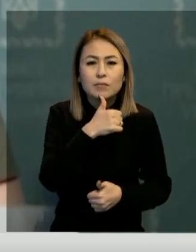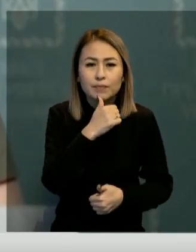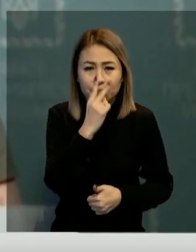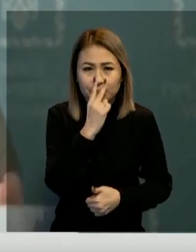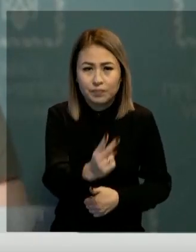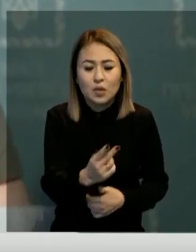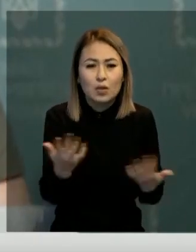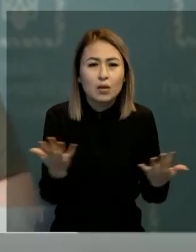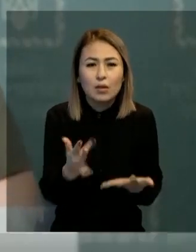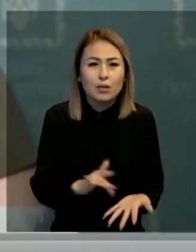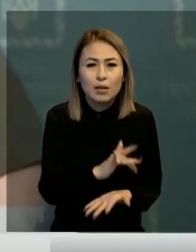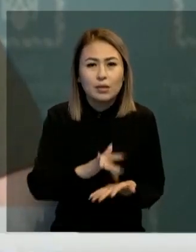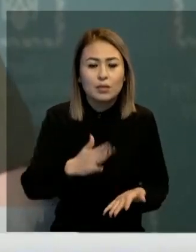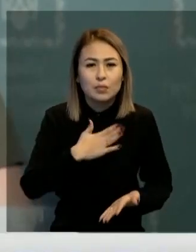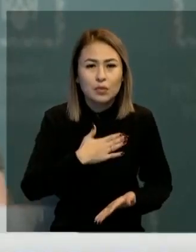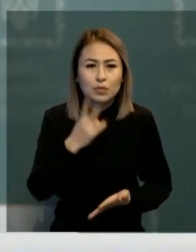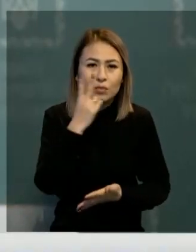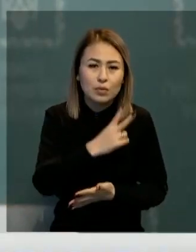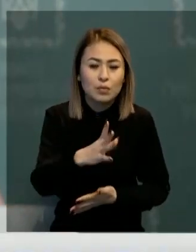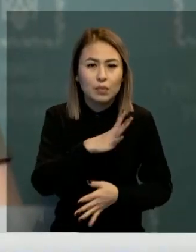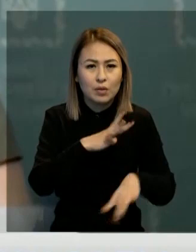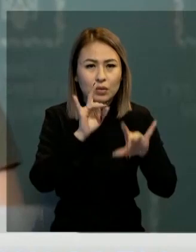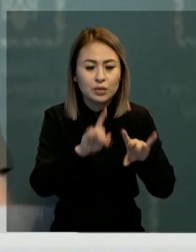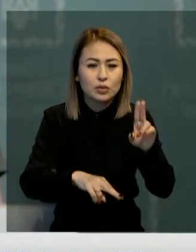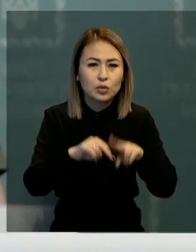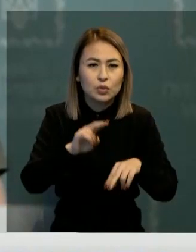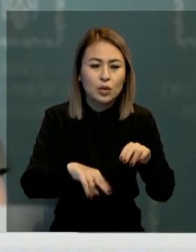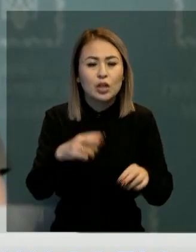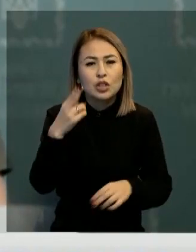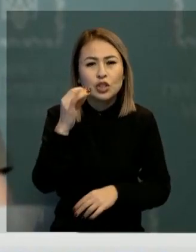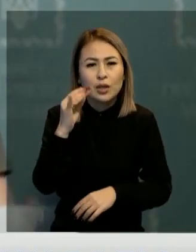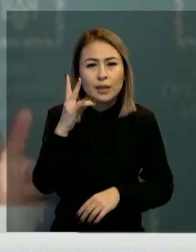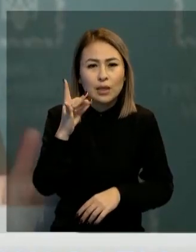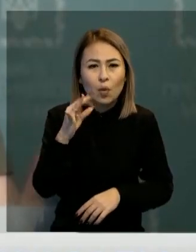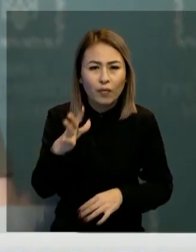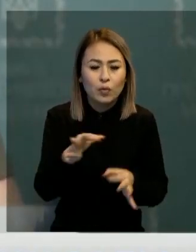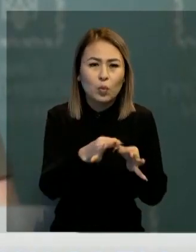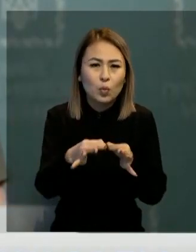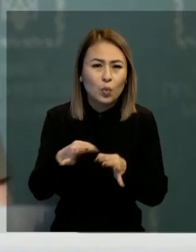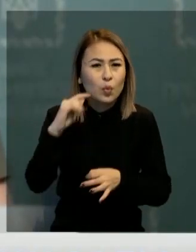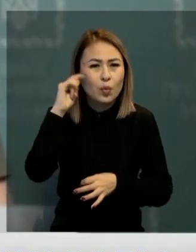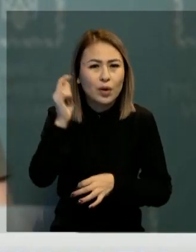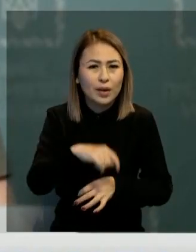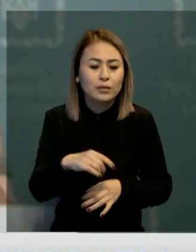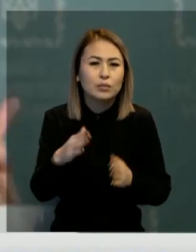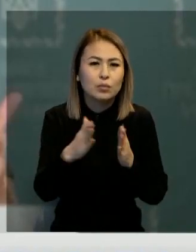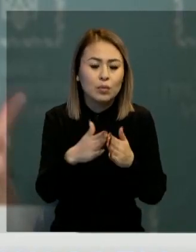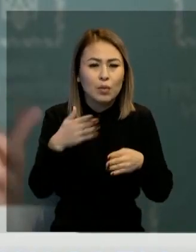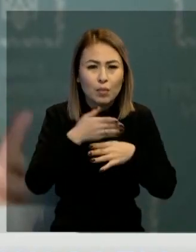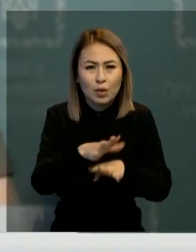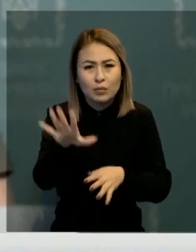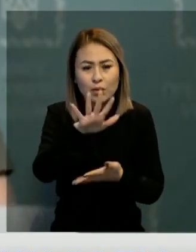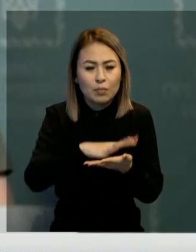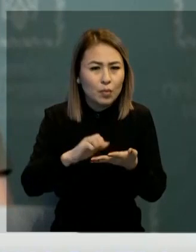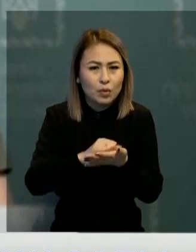Сіздерге қалаларды біз салқындап жатыр деп айтқан еді. Харьковке, Черниговке қараңыздар. Украиналықтардың үйлеріне тасталған